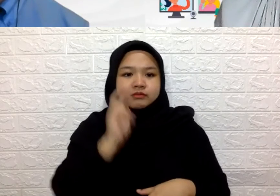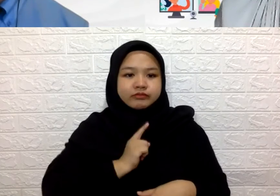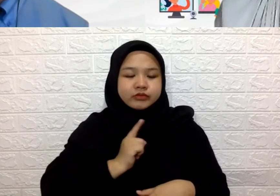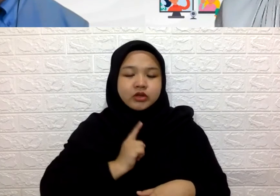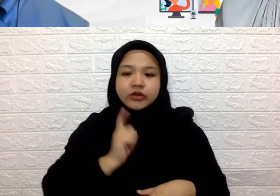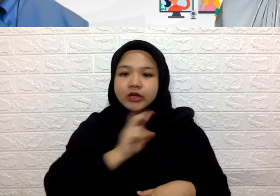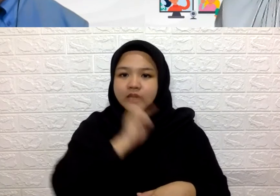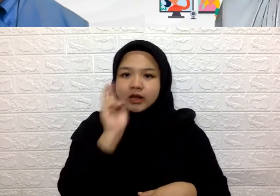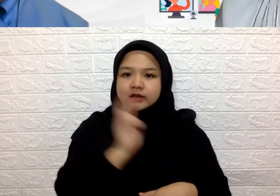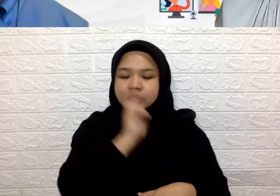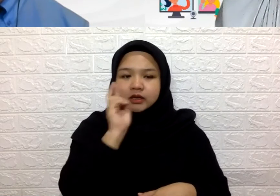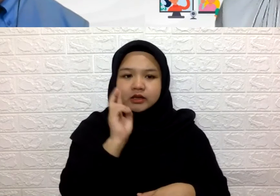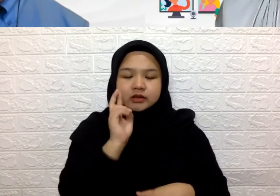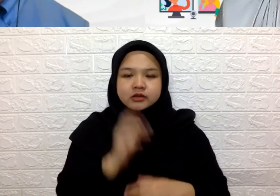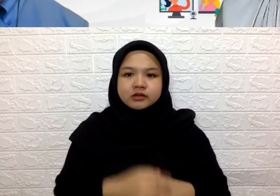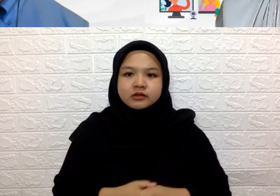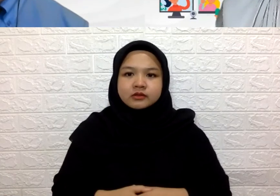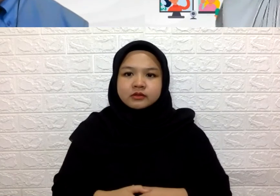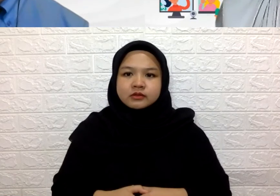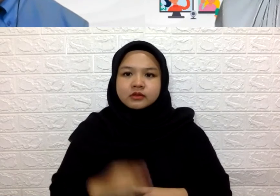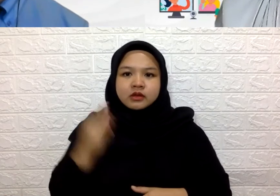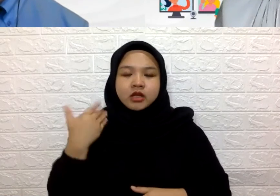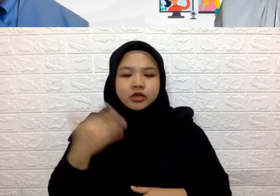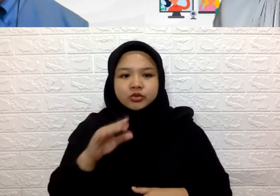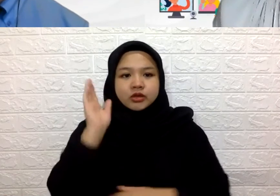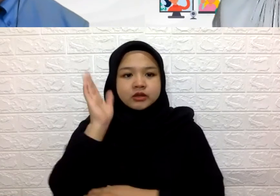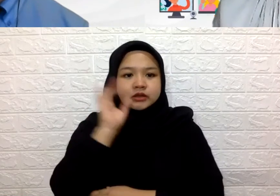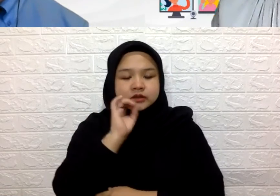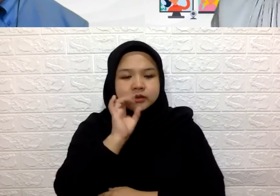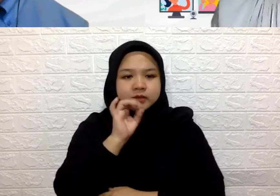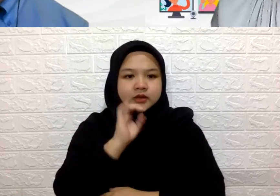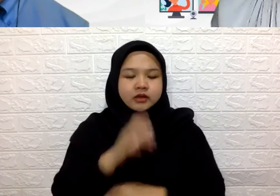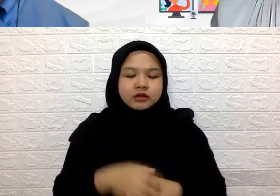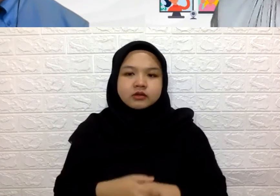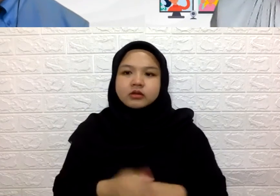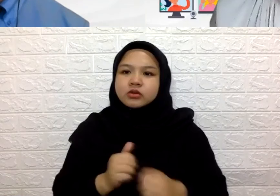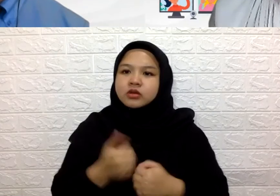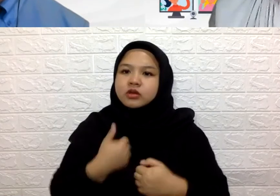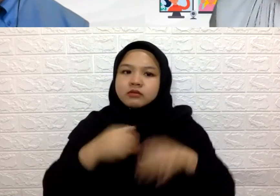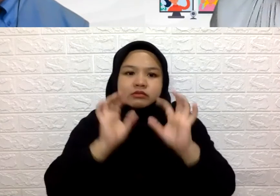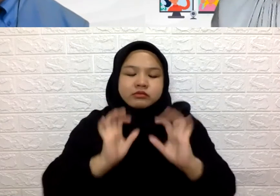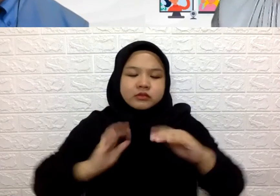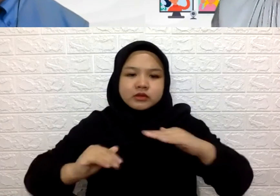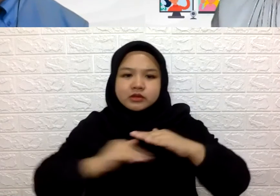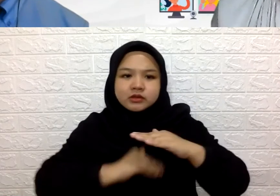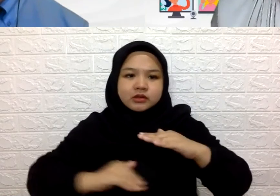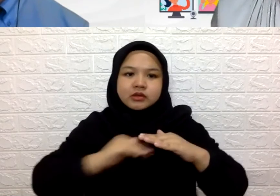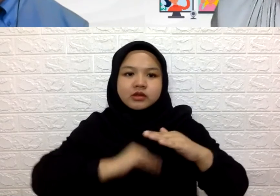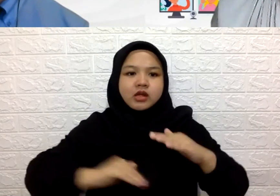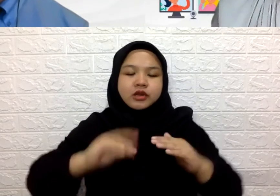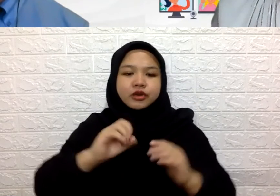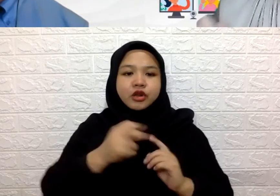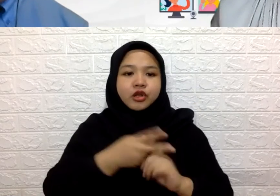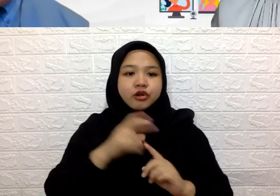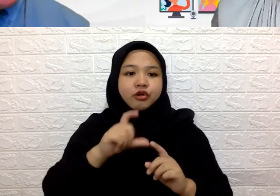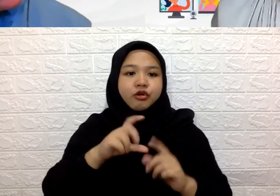confidentiality, tentang kerahasiaan juga ya, tadi disampaikan. Kemudian banyak lagi, dan ada standard of care yang tadi disampaikan